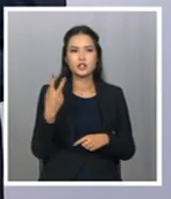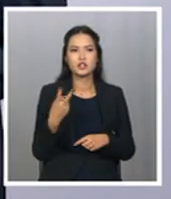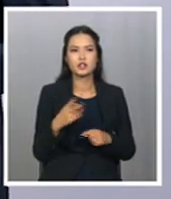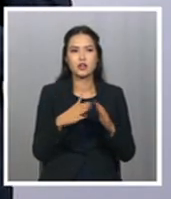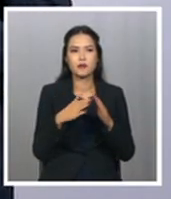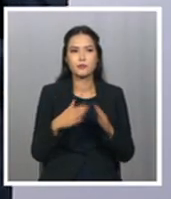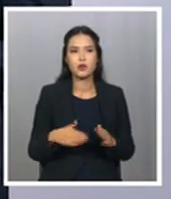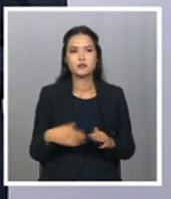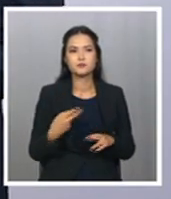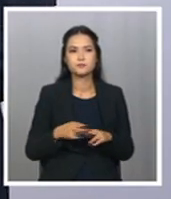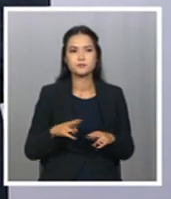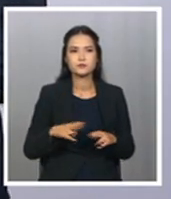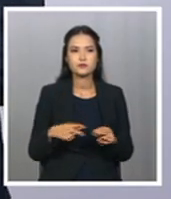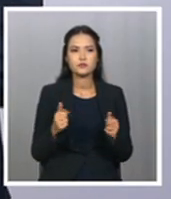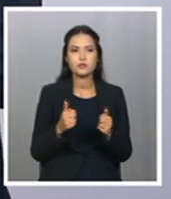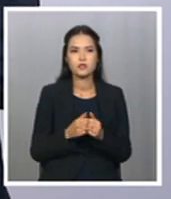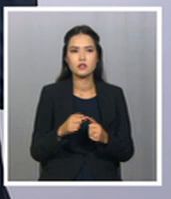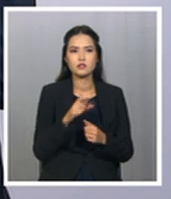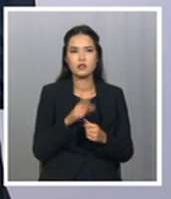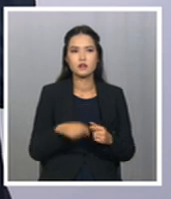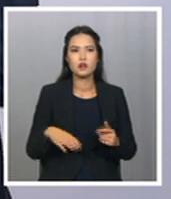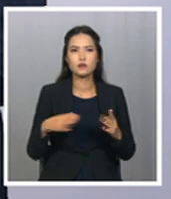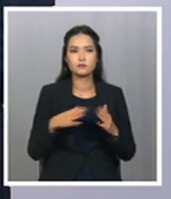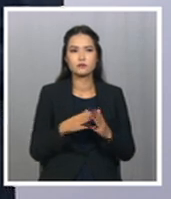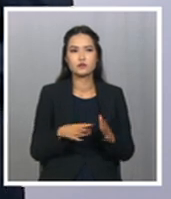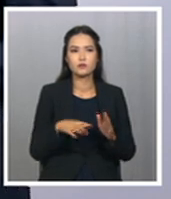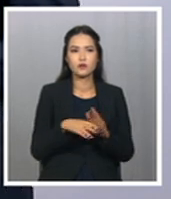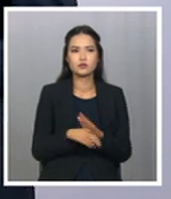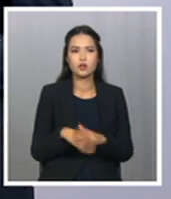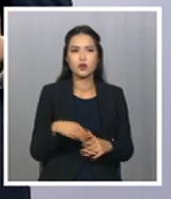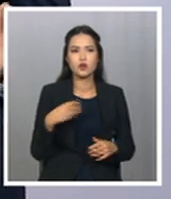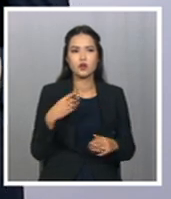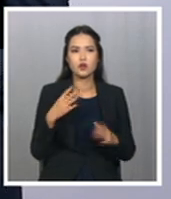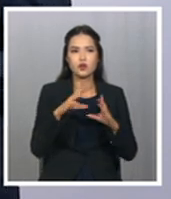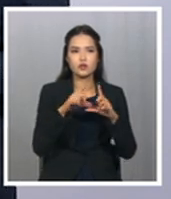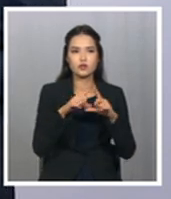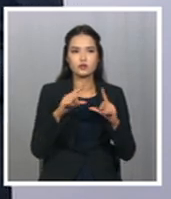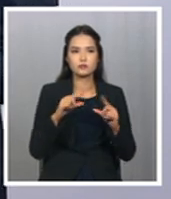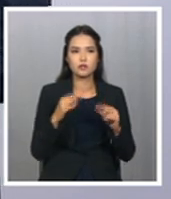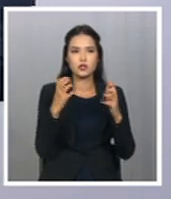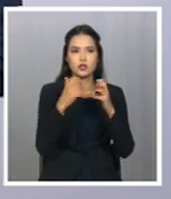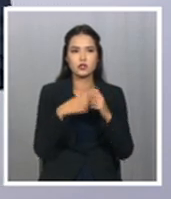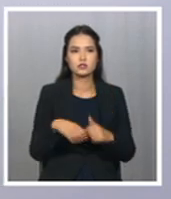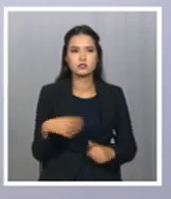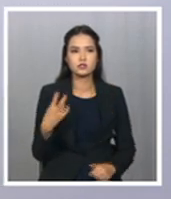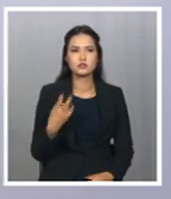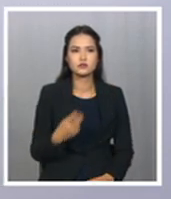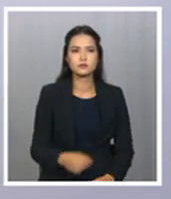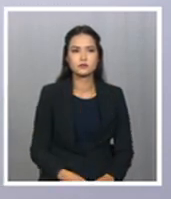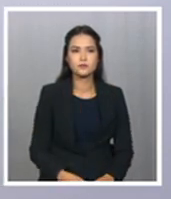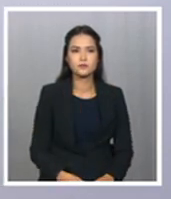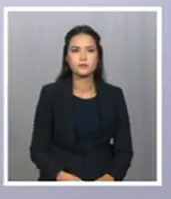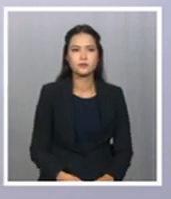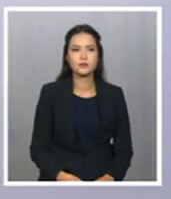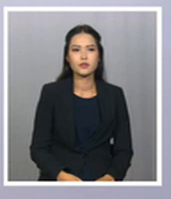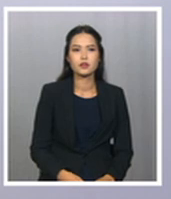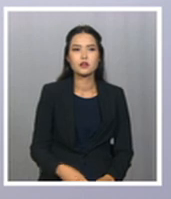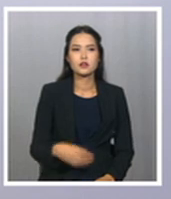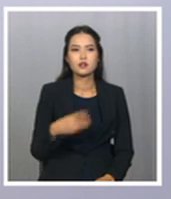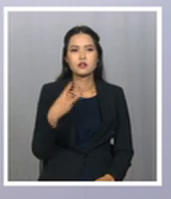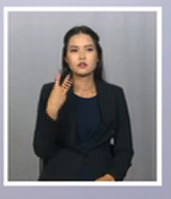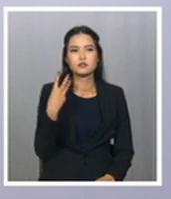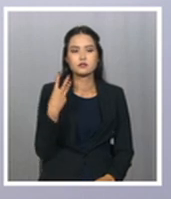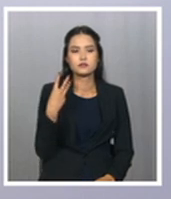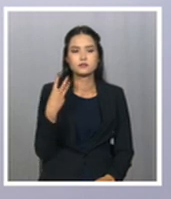және сол екі қабырғаның арасындағы бұрыш бойынша үш бұрышты шешейік. Яғни үш элемент